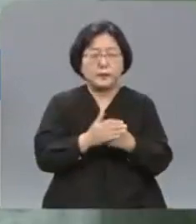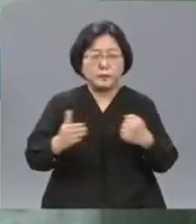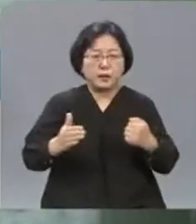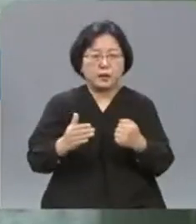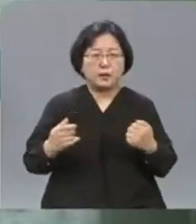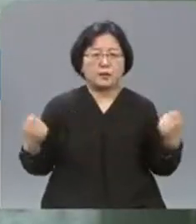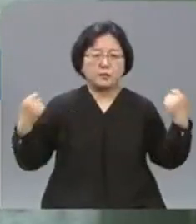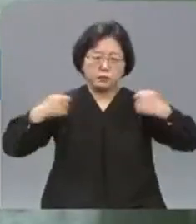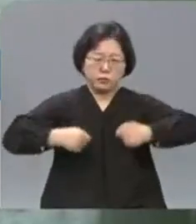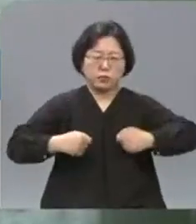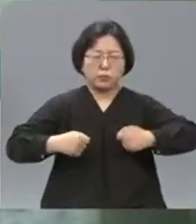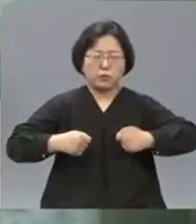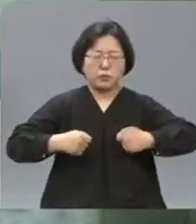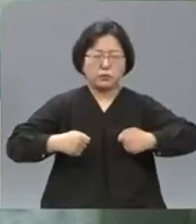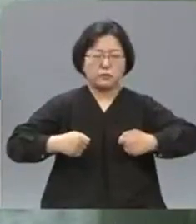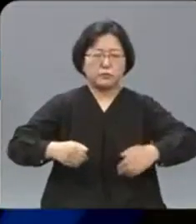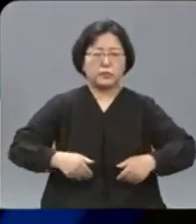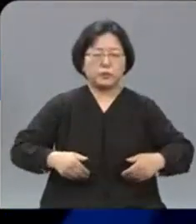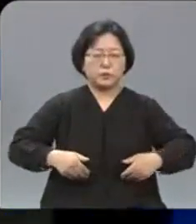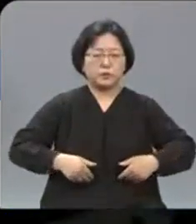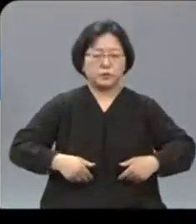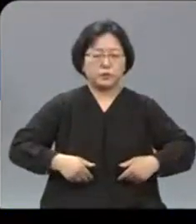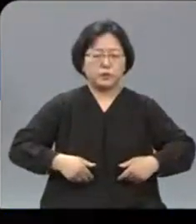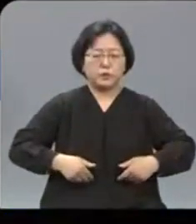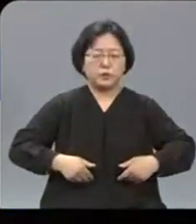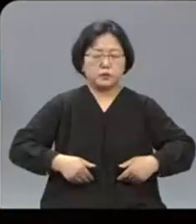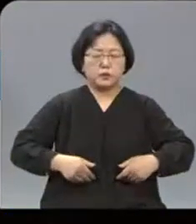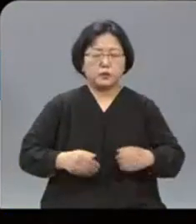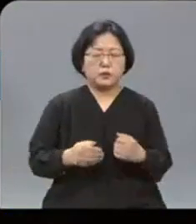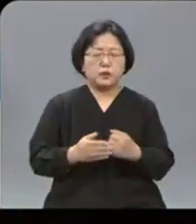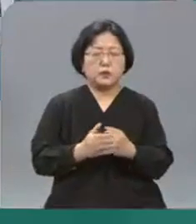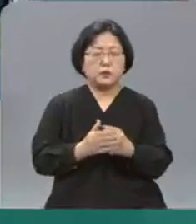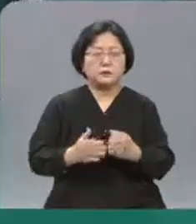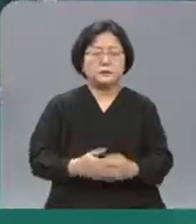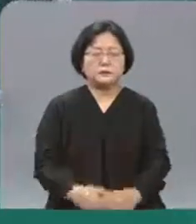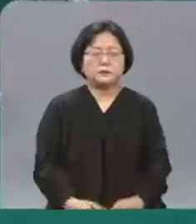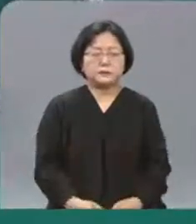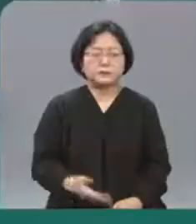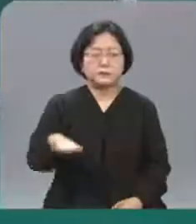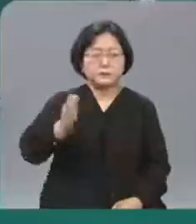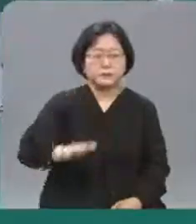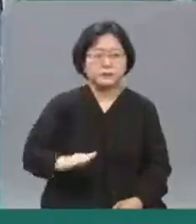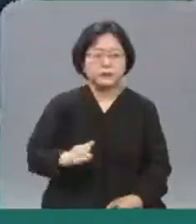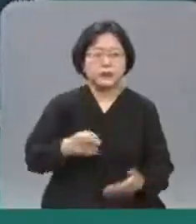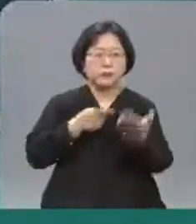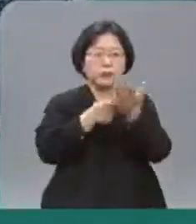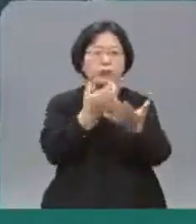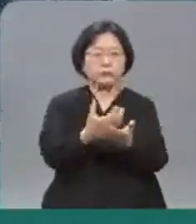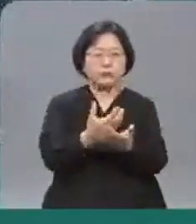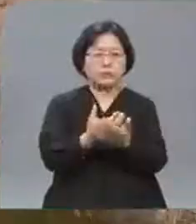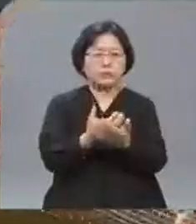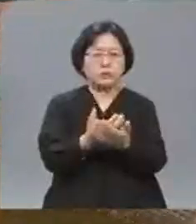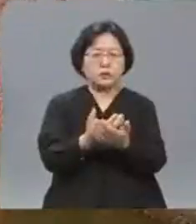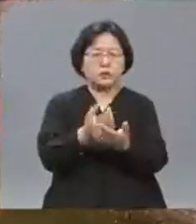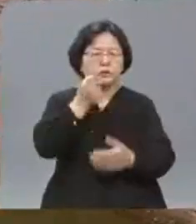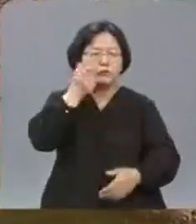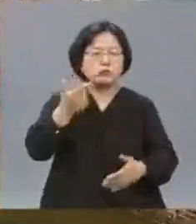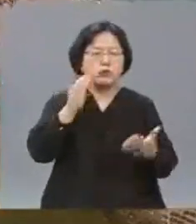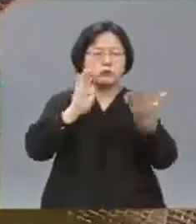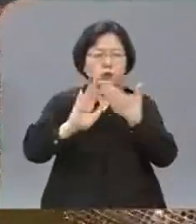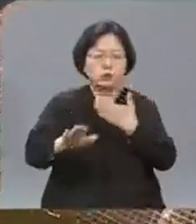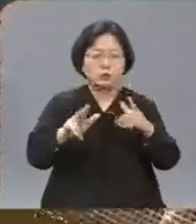있기 때문에이 피부 보호복을 같이 이렇게 착용하고 하지만 보고서가 나온지 6개월이 지난